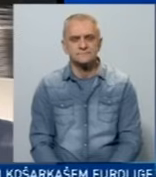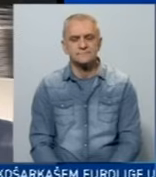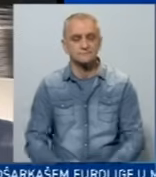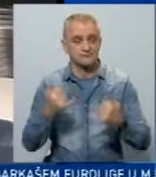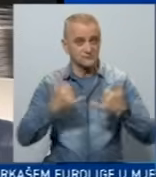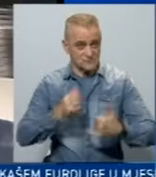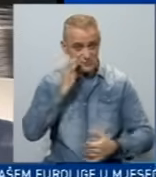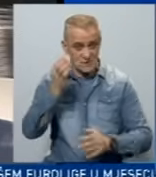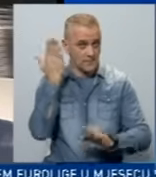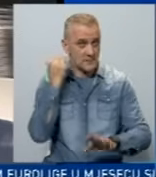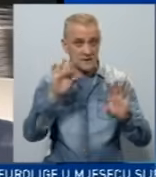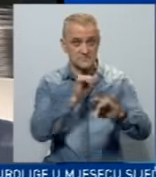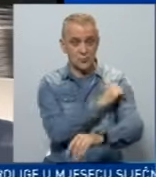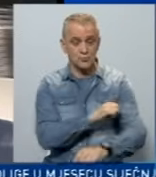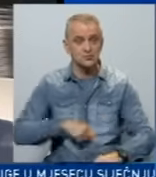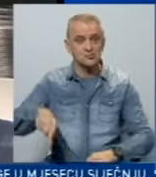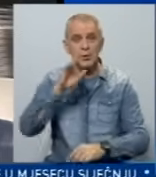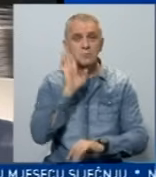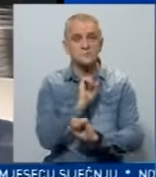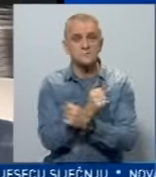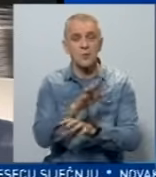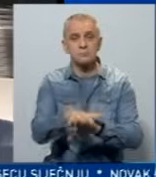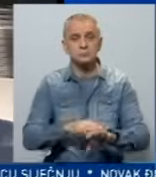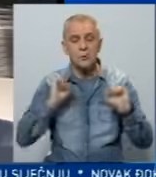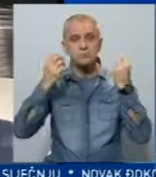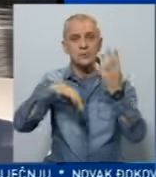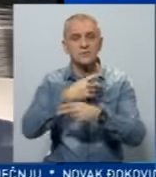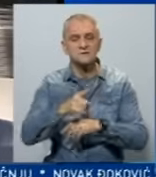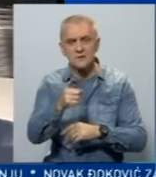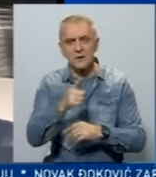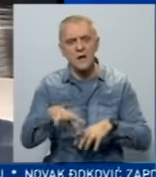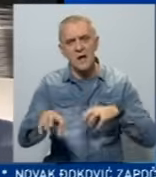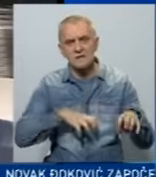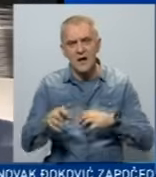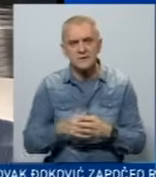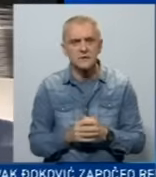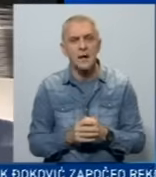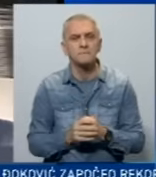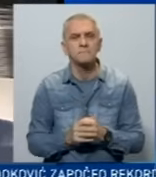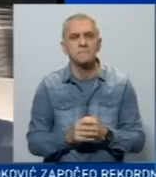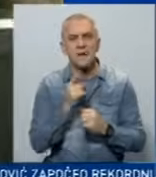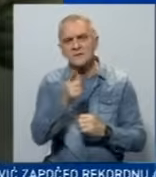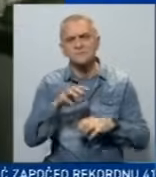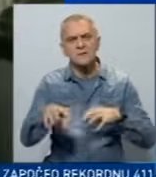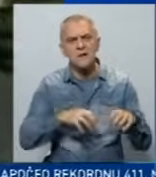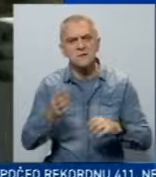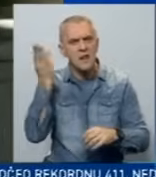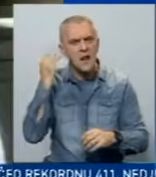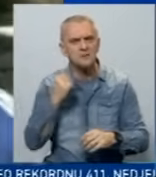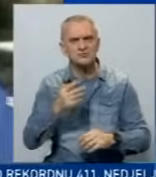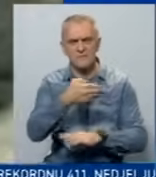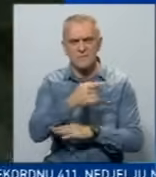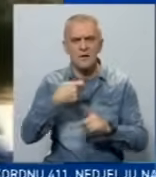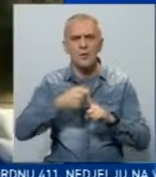Na današnji dan prije 10 godina širom Bosne i Hercegovine krenuli su protesti obespravljenih radnika. Tada su radnici